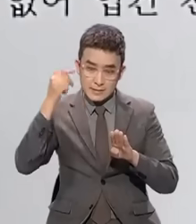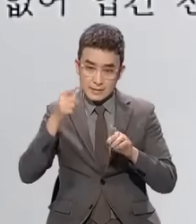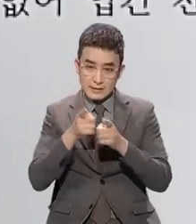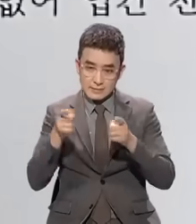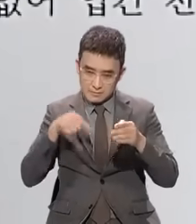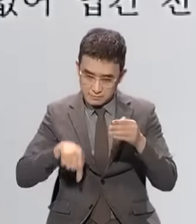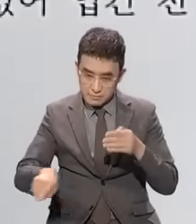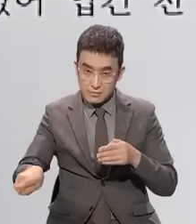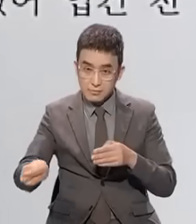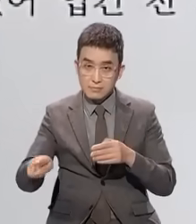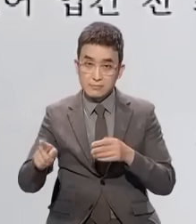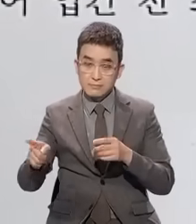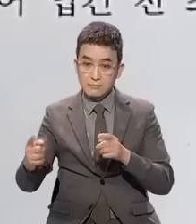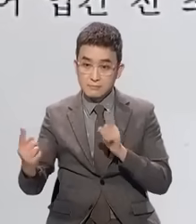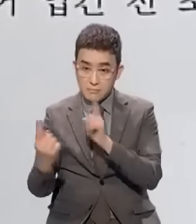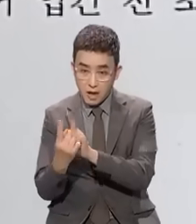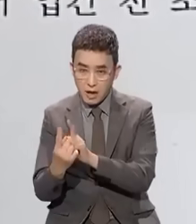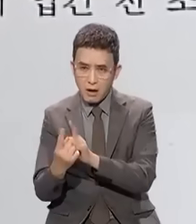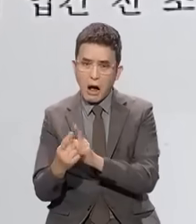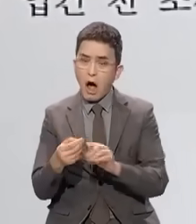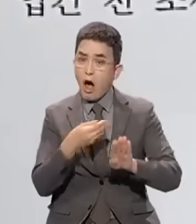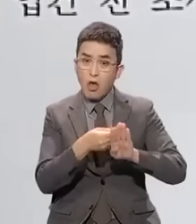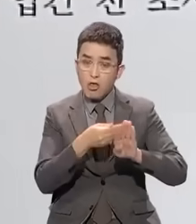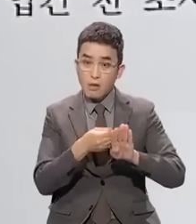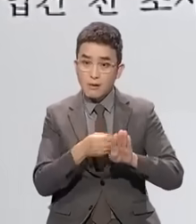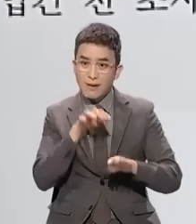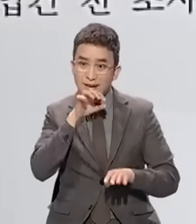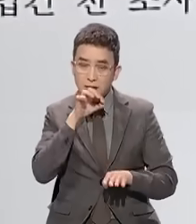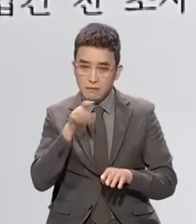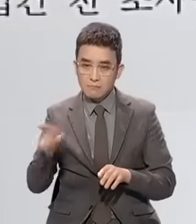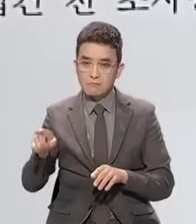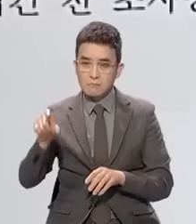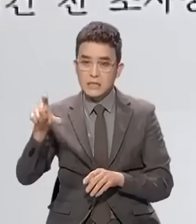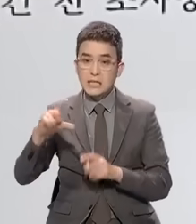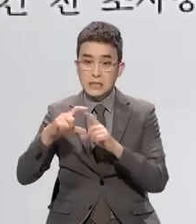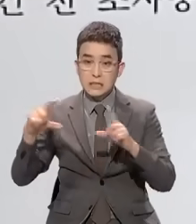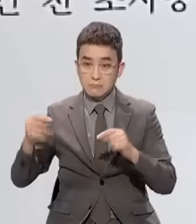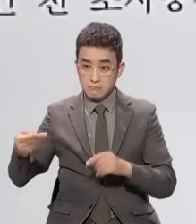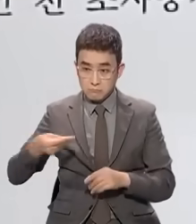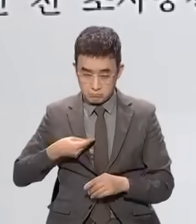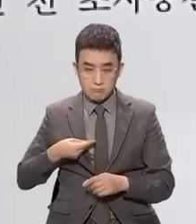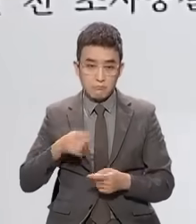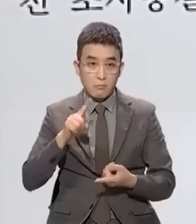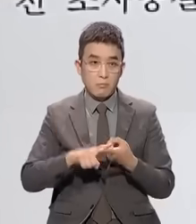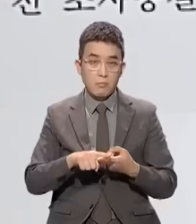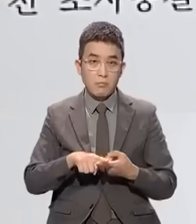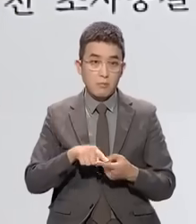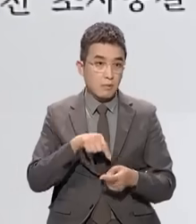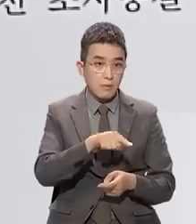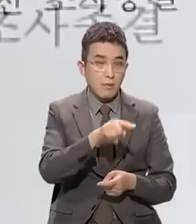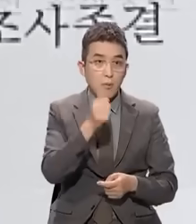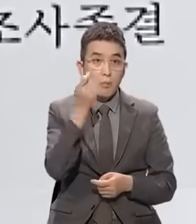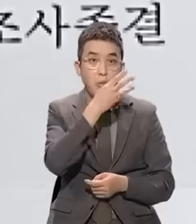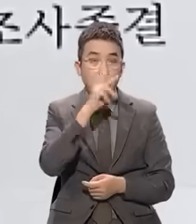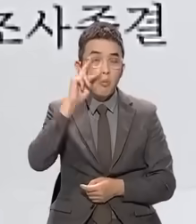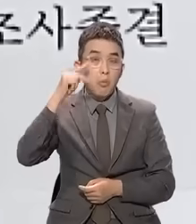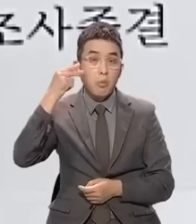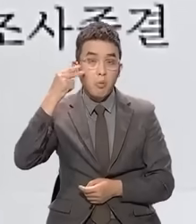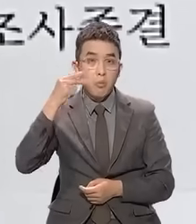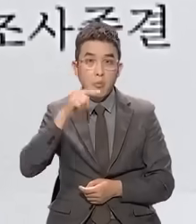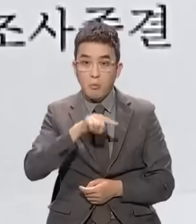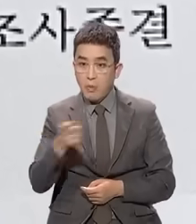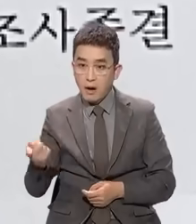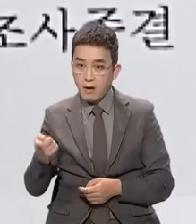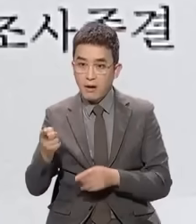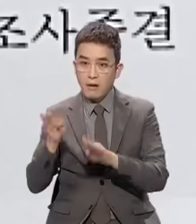받았는데 그 마스터키를 갖고 자기 객실로 들어가야 되는데 지금 말했듯이 옆 객실에 들어가서 마스터키로 돌아버린